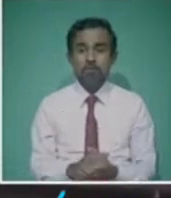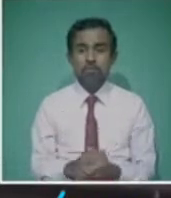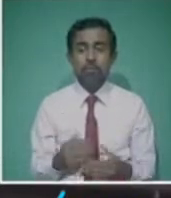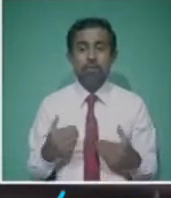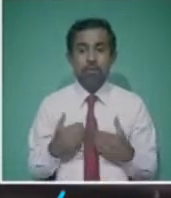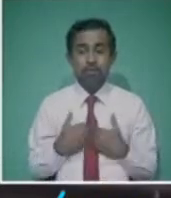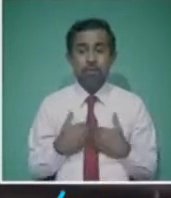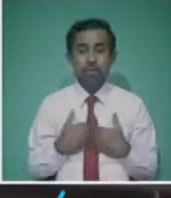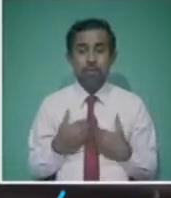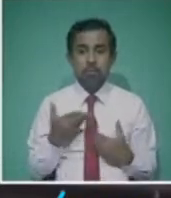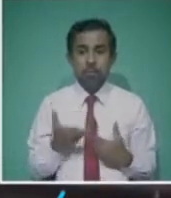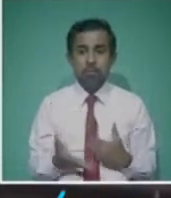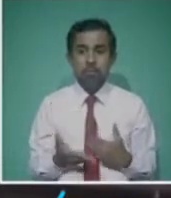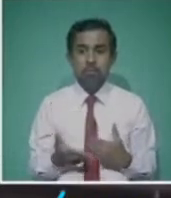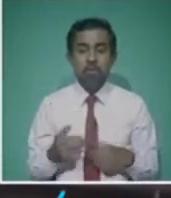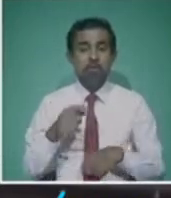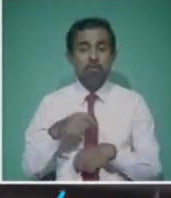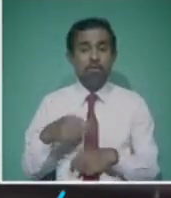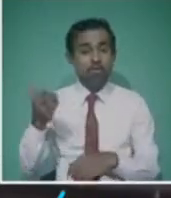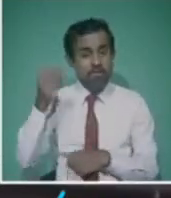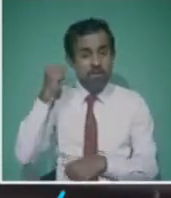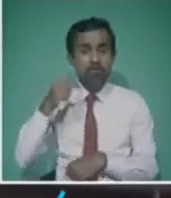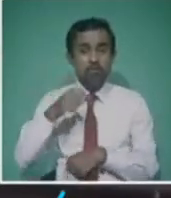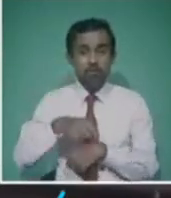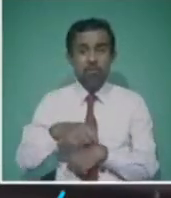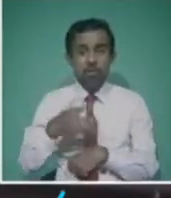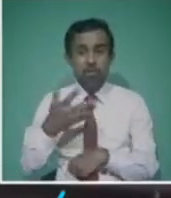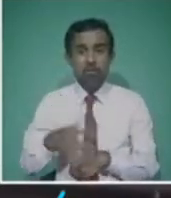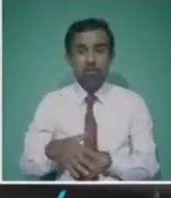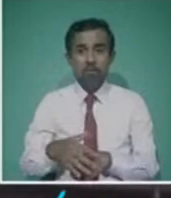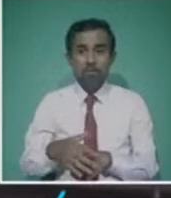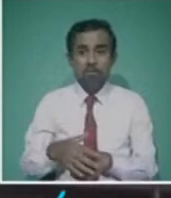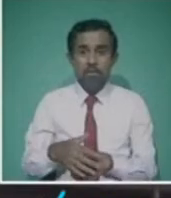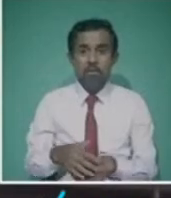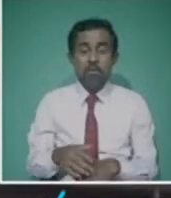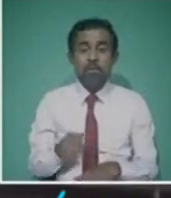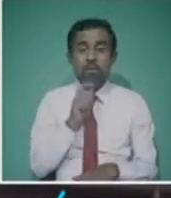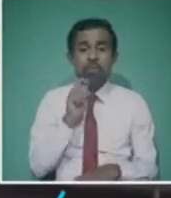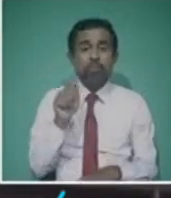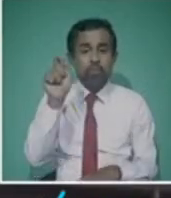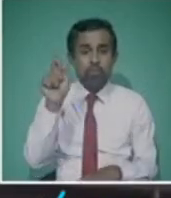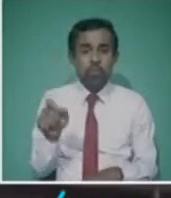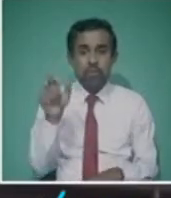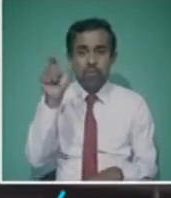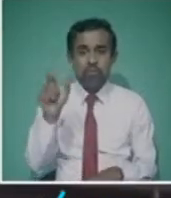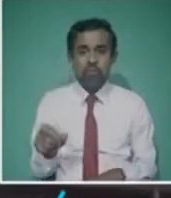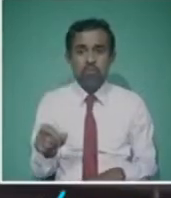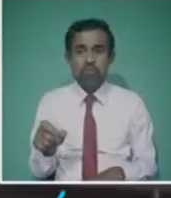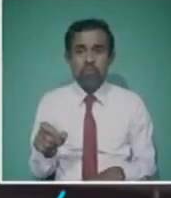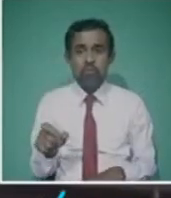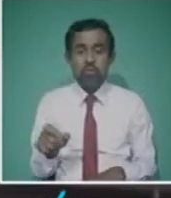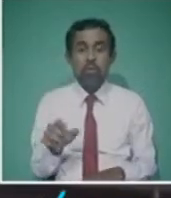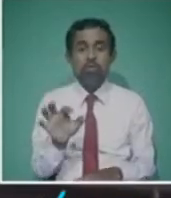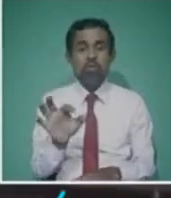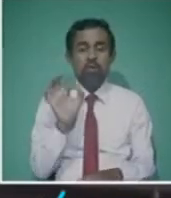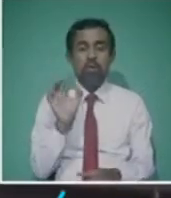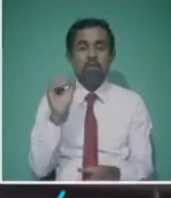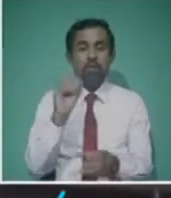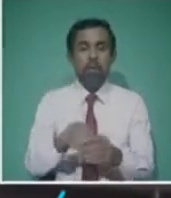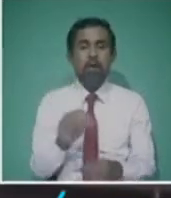අපිට මේකෙන් කාලයක් තිබ්බා එක කාලයක් තිබ්බා විනිශ්චයකාරයේ කාර තුමන්ලව පත් කරන්නේ